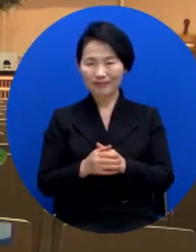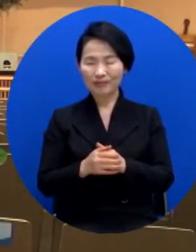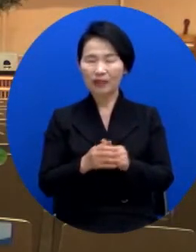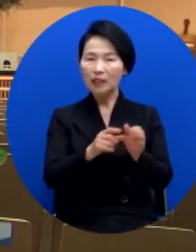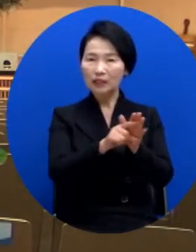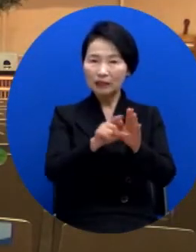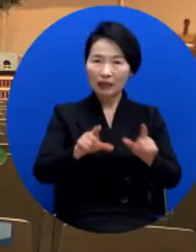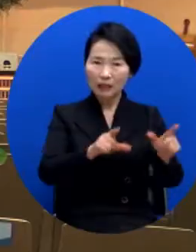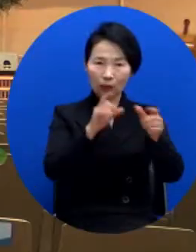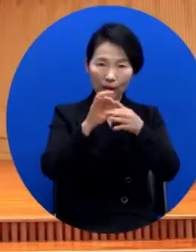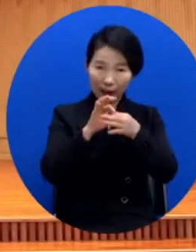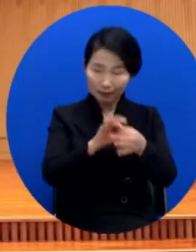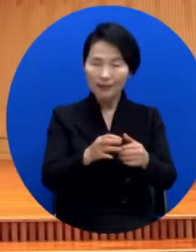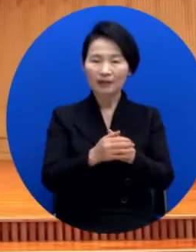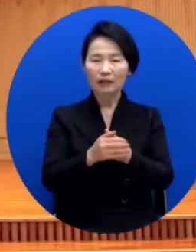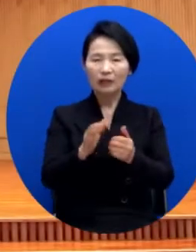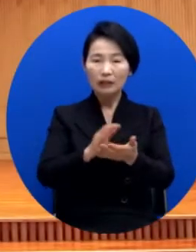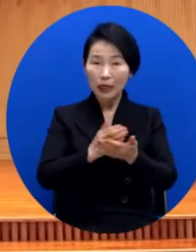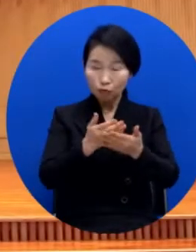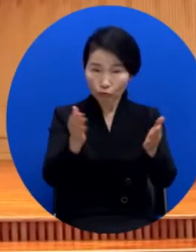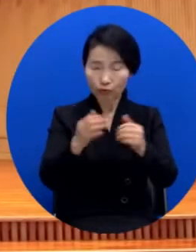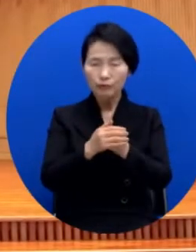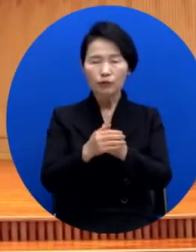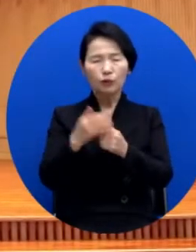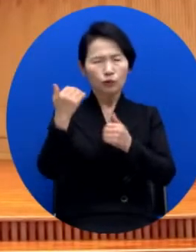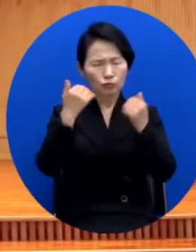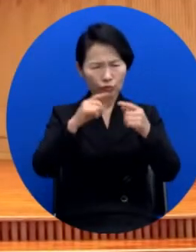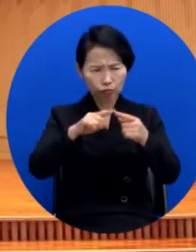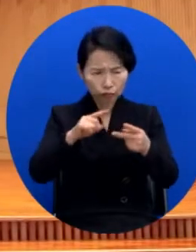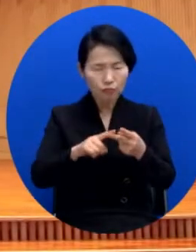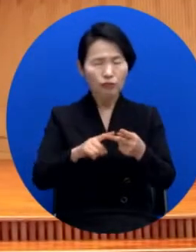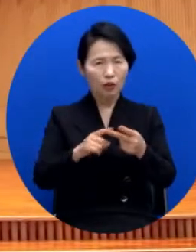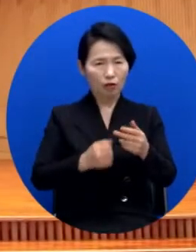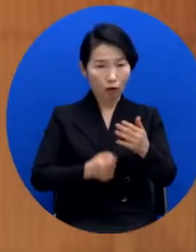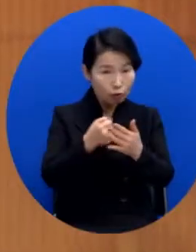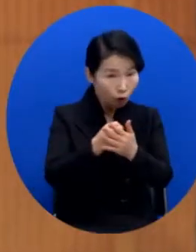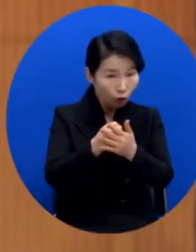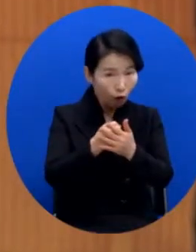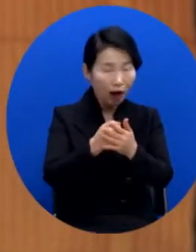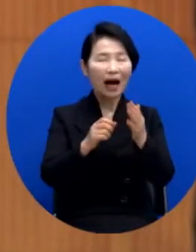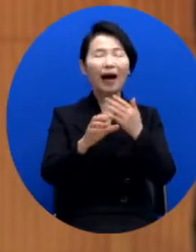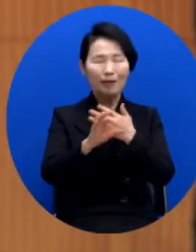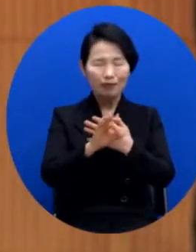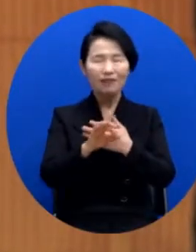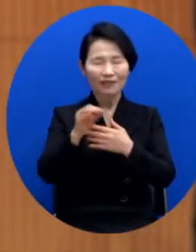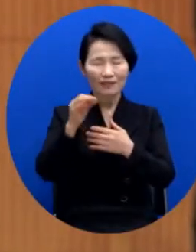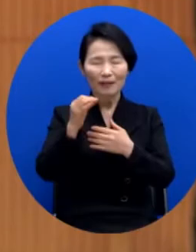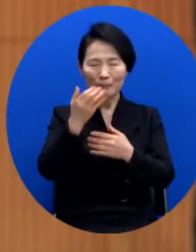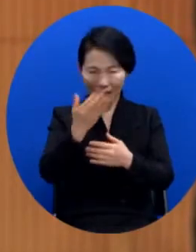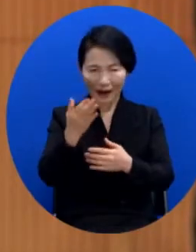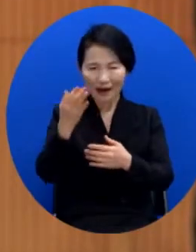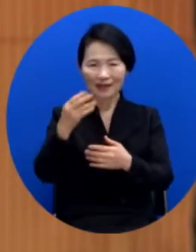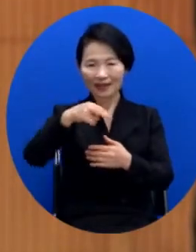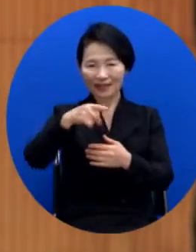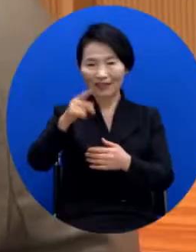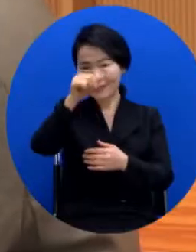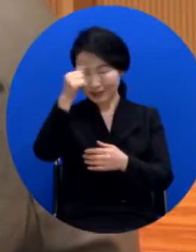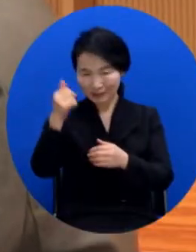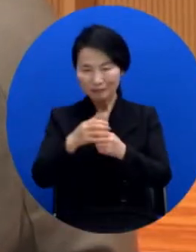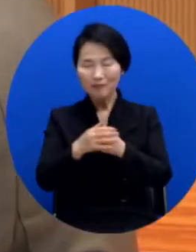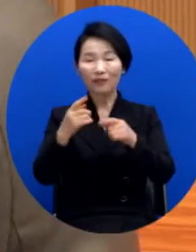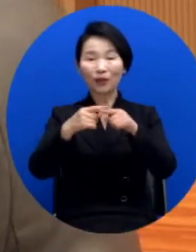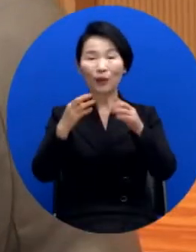신앙 생활을 하면서 나눔은 누구나 마음먹으면 할 수 있다는 걸 깨달았다 는 서장 국장 노장 교회의 나눔 행사에